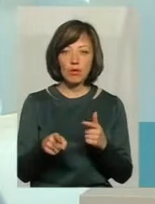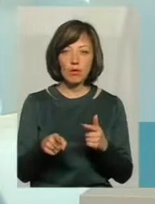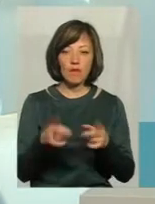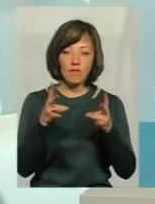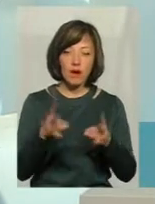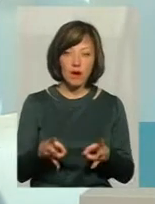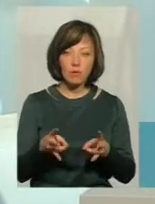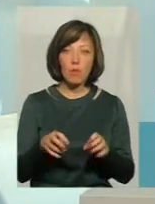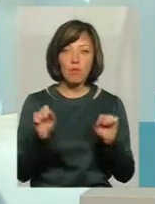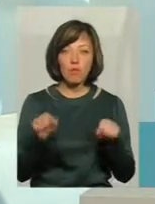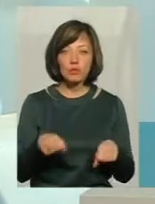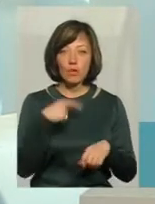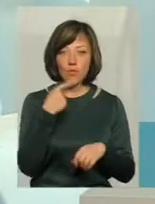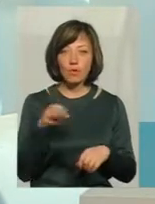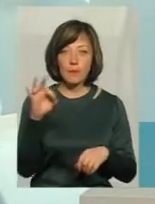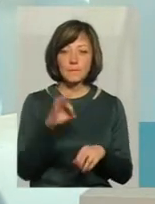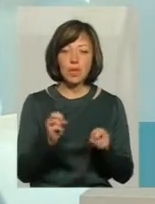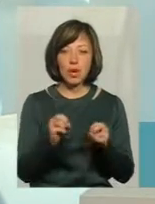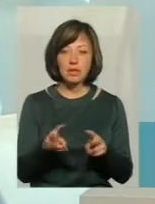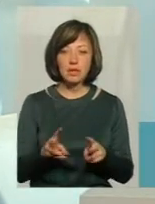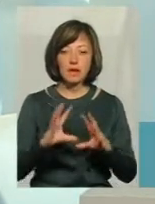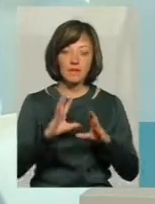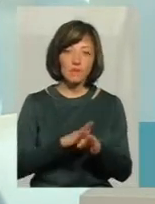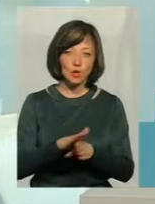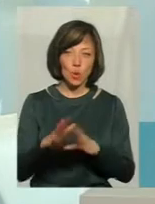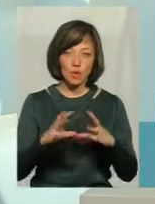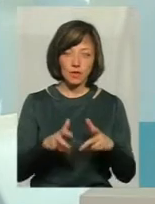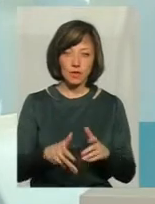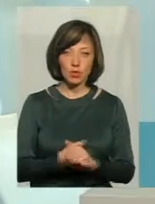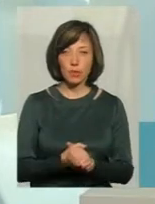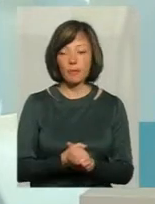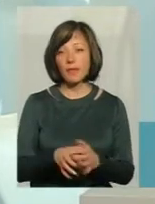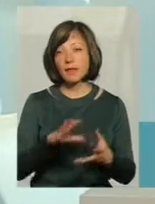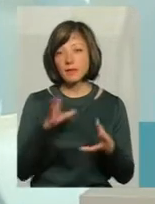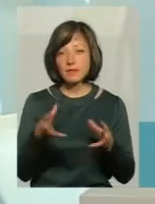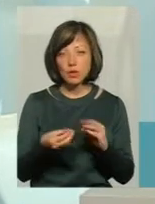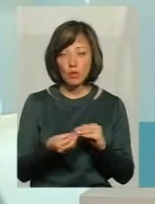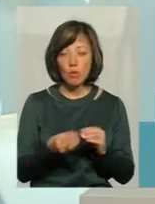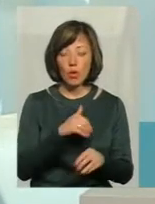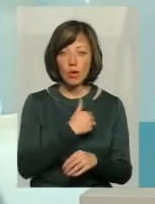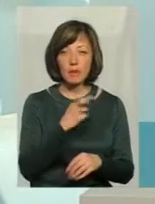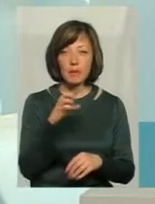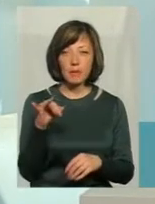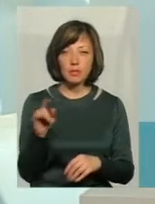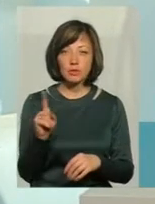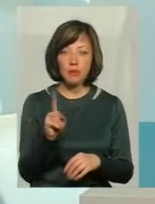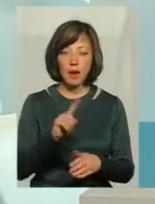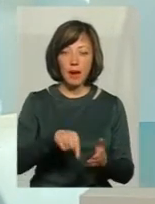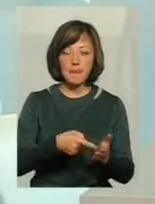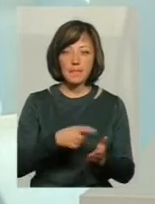аваріям, тобто можна говорити про ризики для усього світу. І в цілому я б хотів, щоб